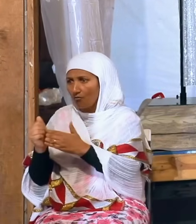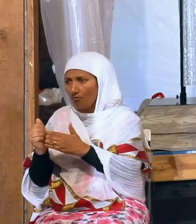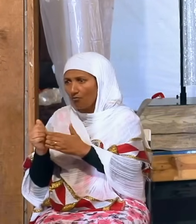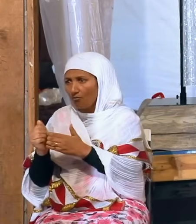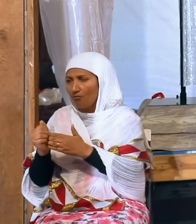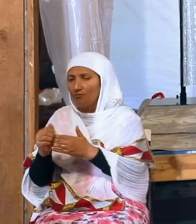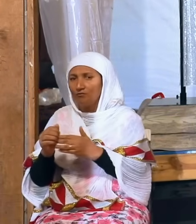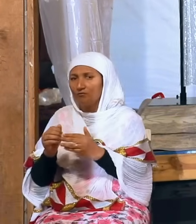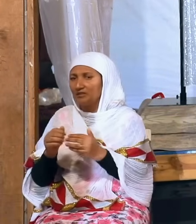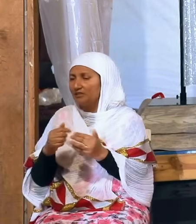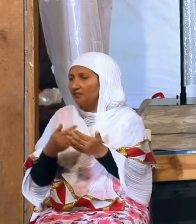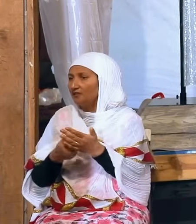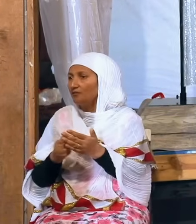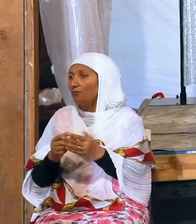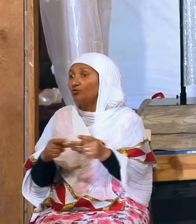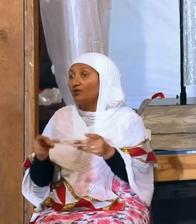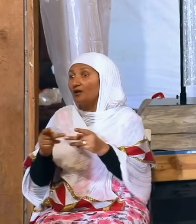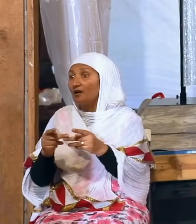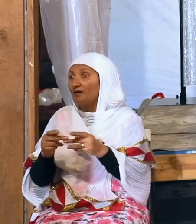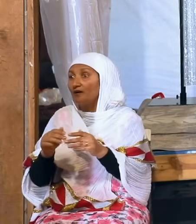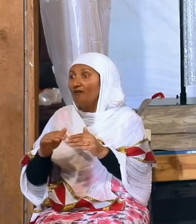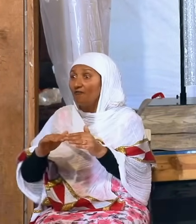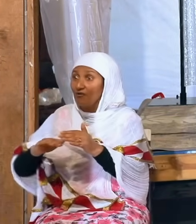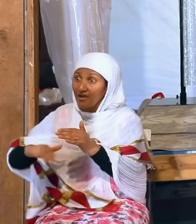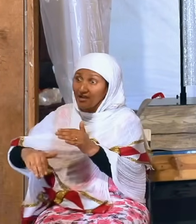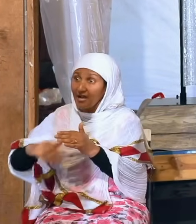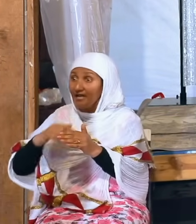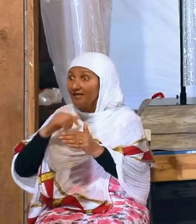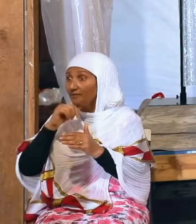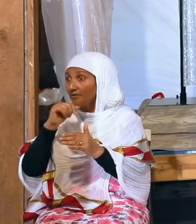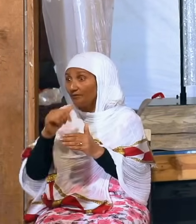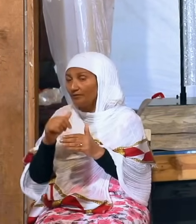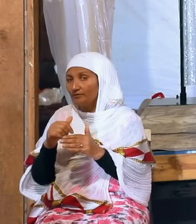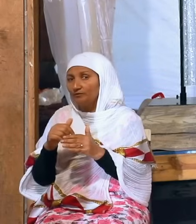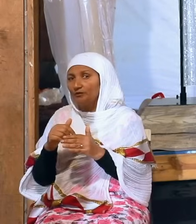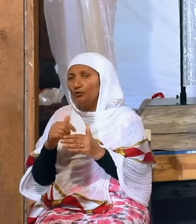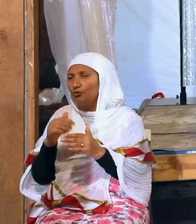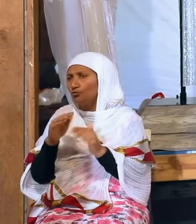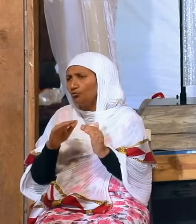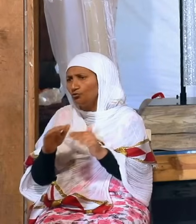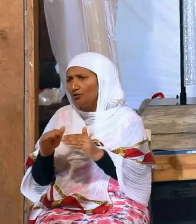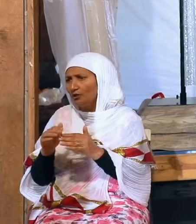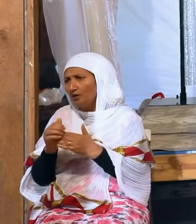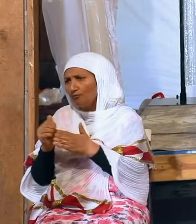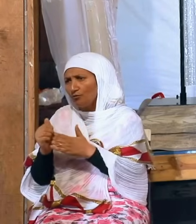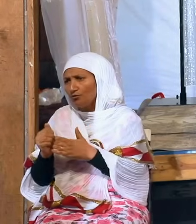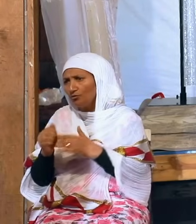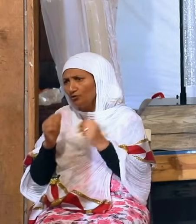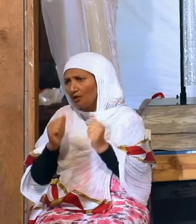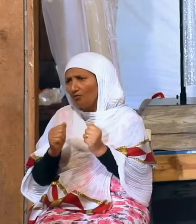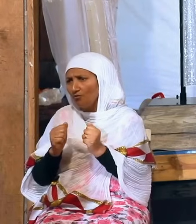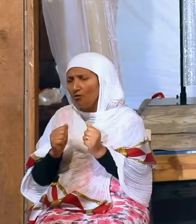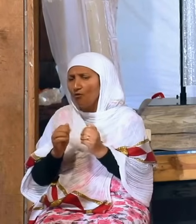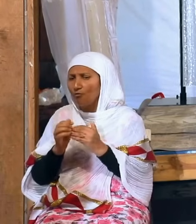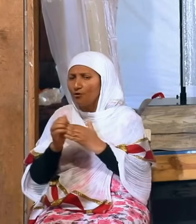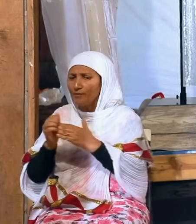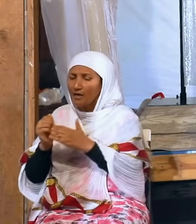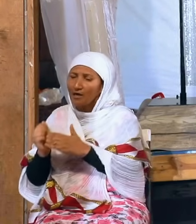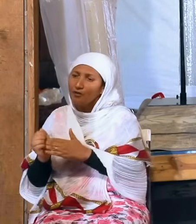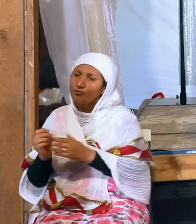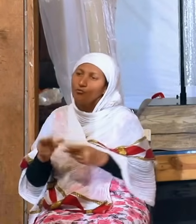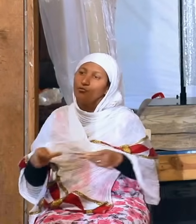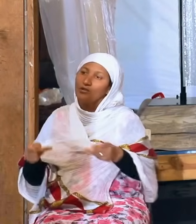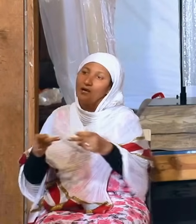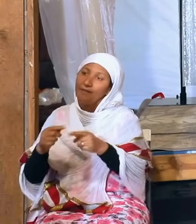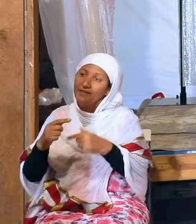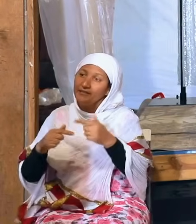ቃል የሚናገረው ልጆች መመራት አለባቸው ሲባል ሊመሩ ይችላሉ ወደ ተመሩበትም ይሄዳሉ ማለት ነው ይሄ ምንም ጥርጥር የሌለው ነገር